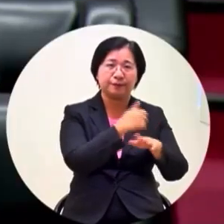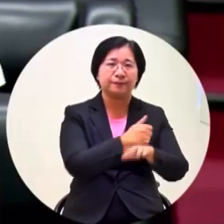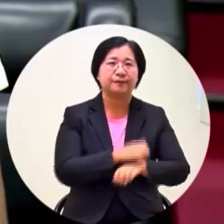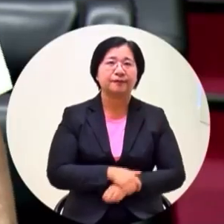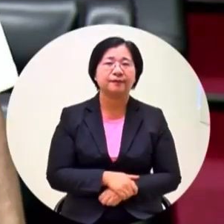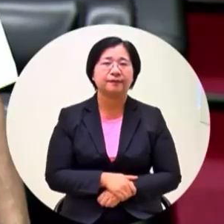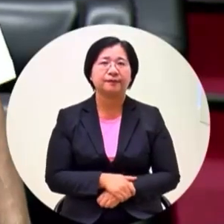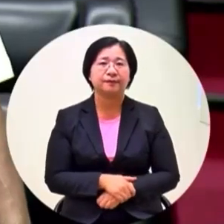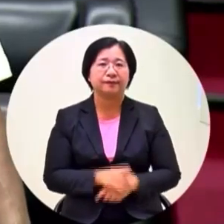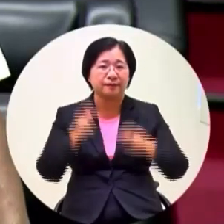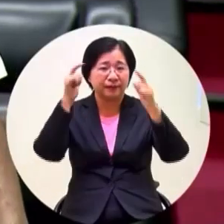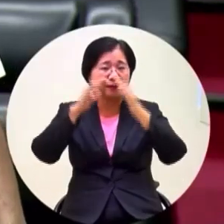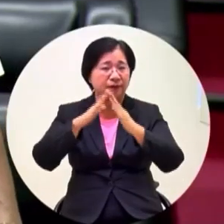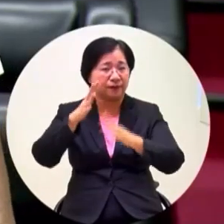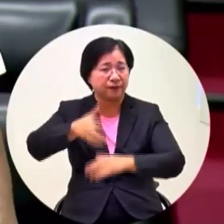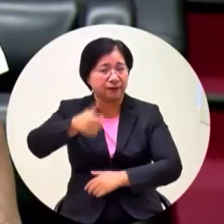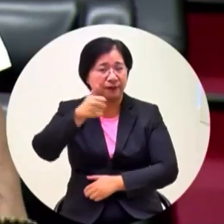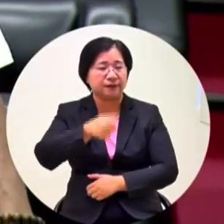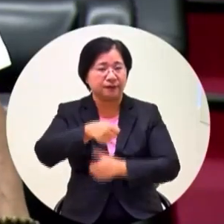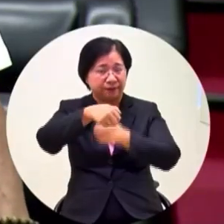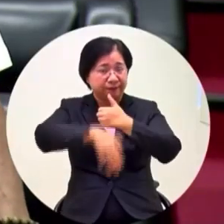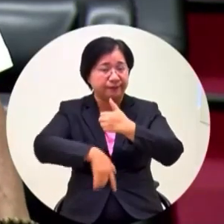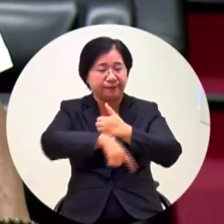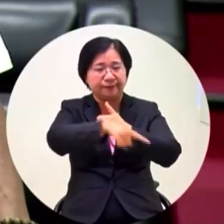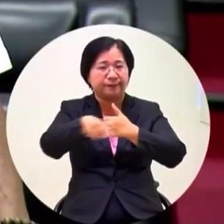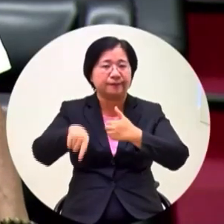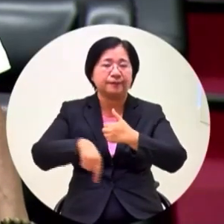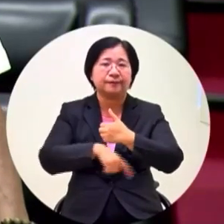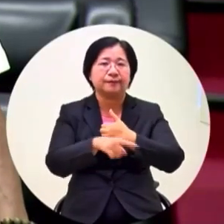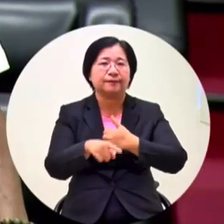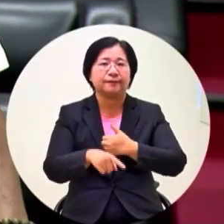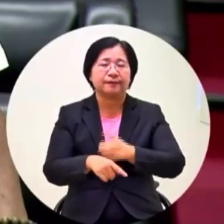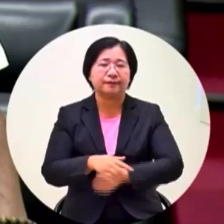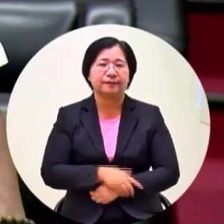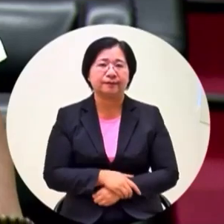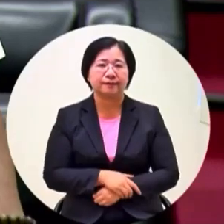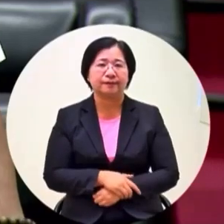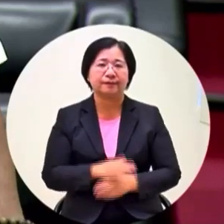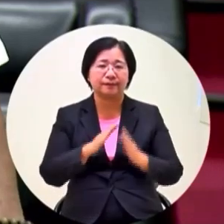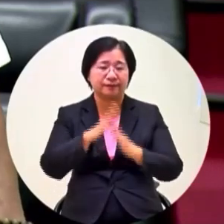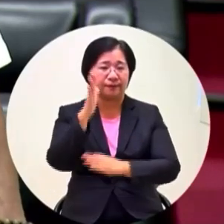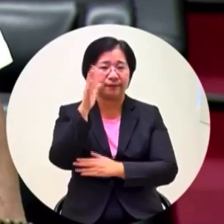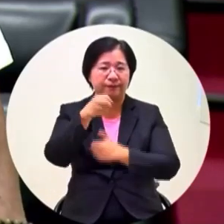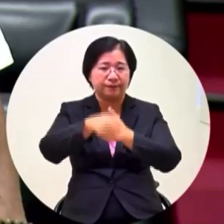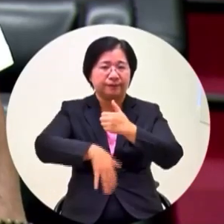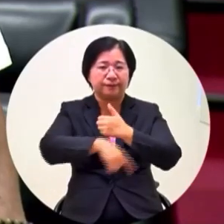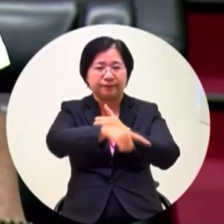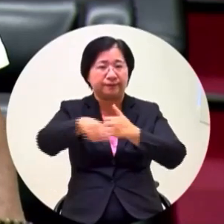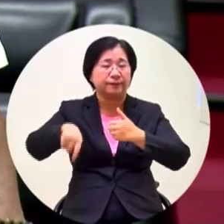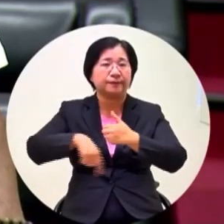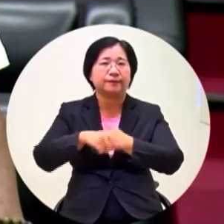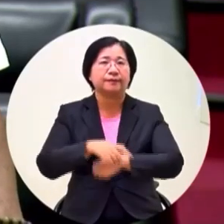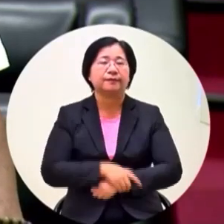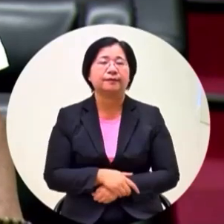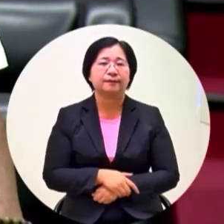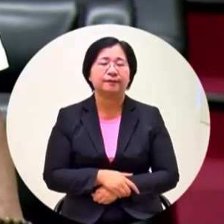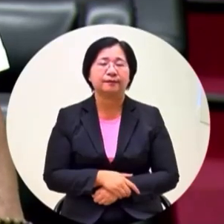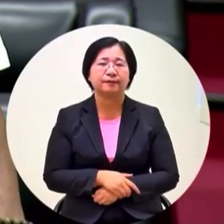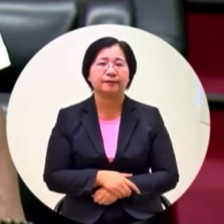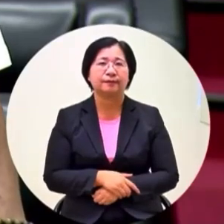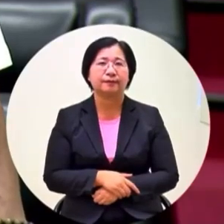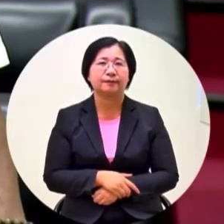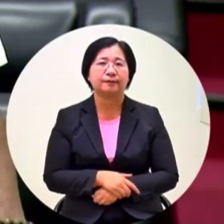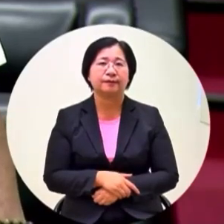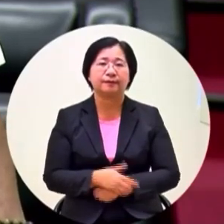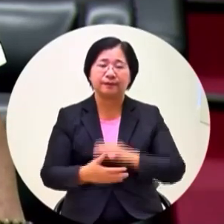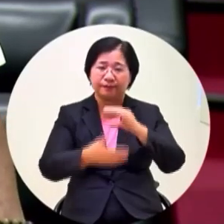我们高雄市长所带领的啊，咱的市执政府的团队，以及啊，咱伫电视